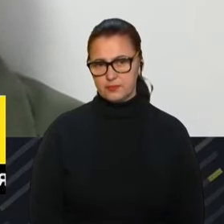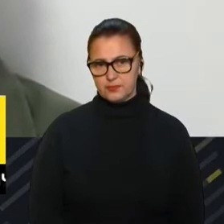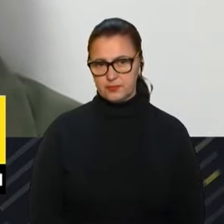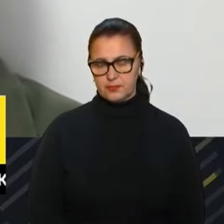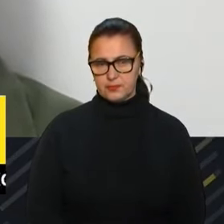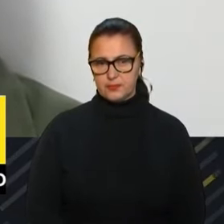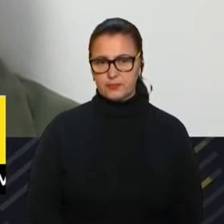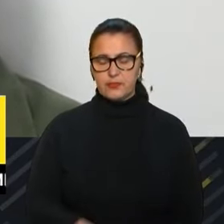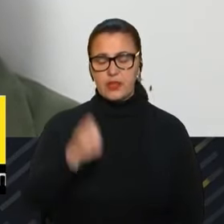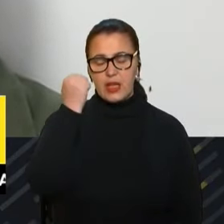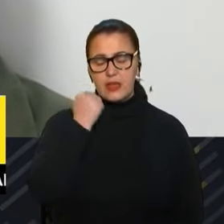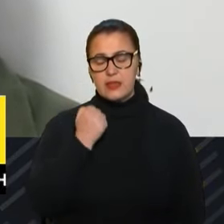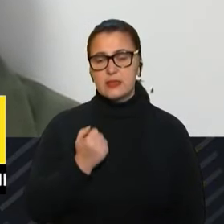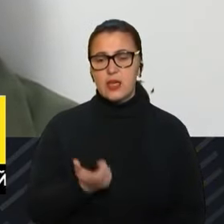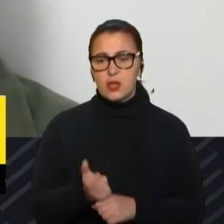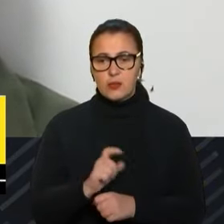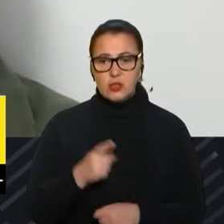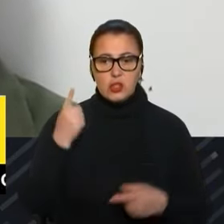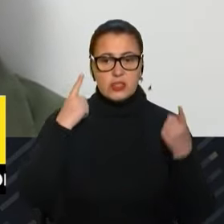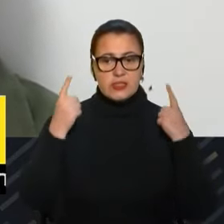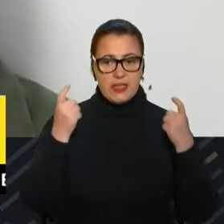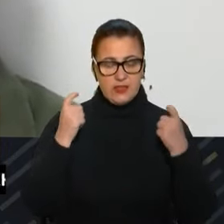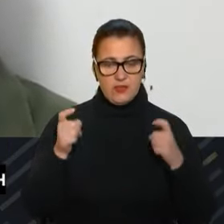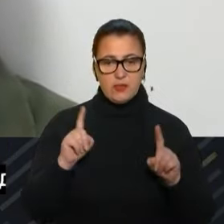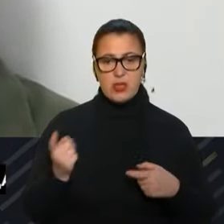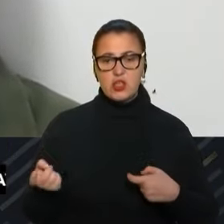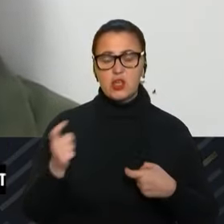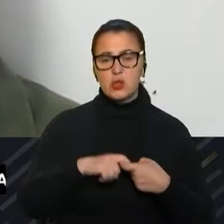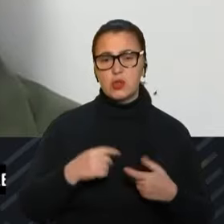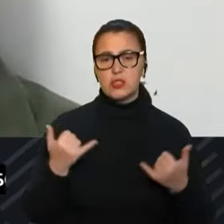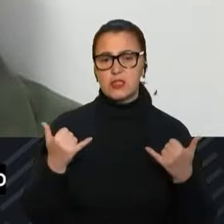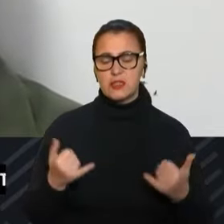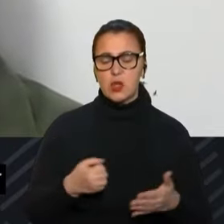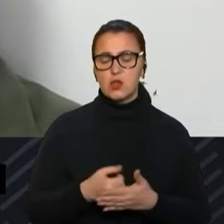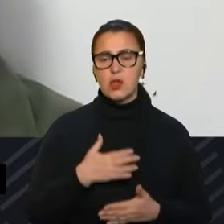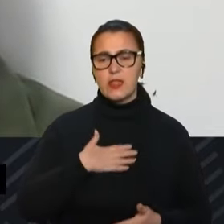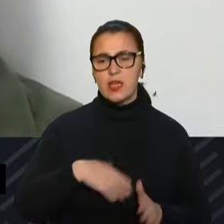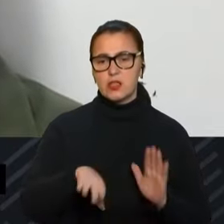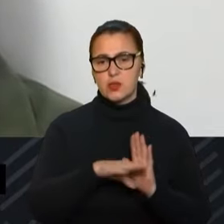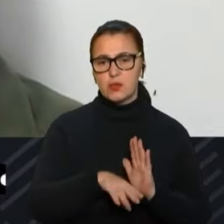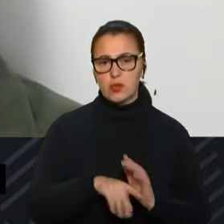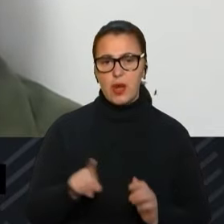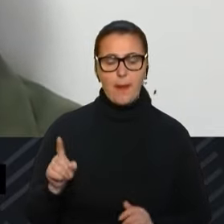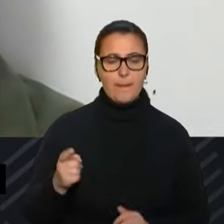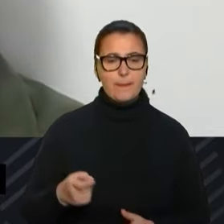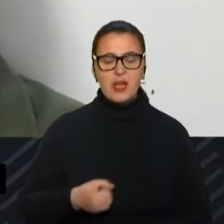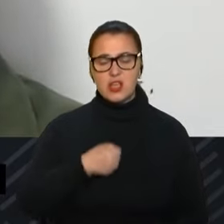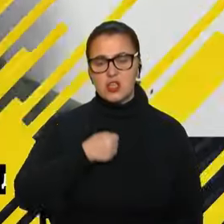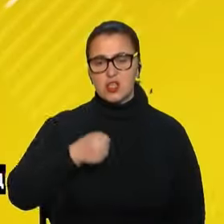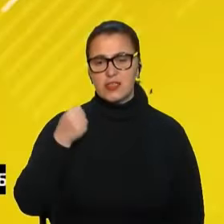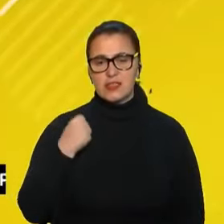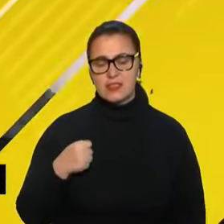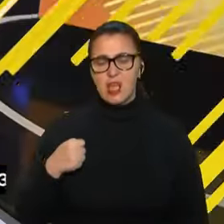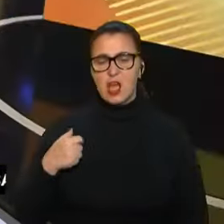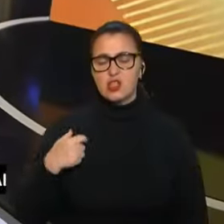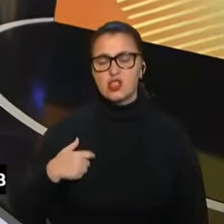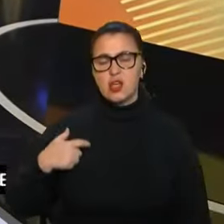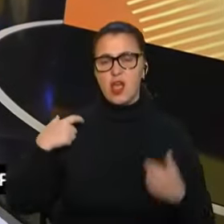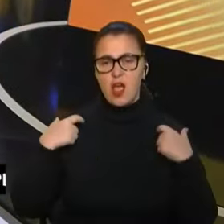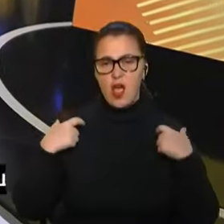Дякуємо дуже за інформацію. Дякуємо, що долучилися сьогодні до нашого ефіру. Перший старший сержант військовослужбовець